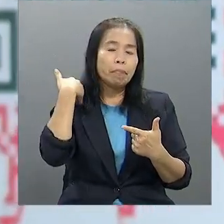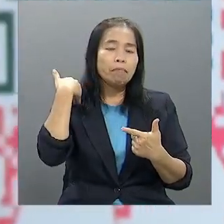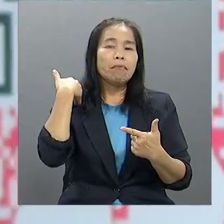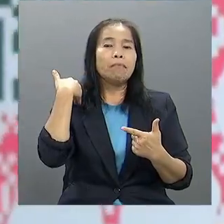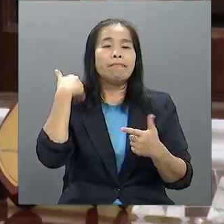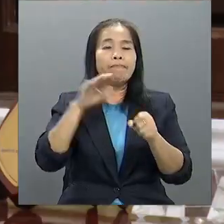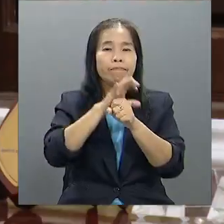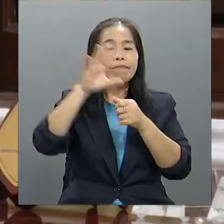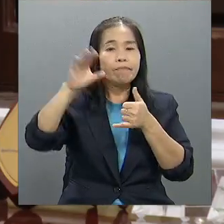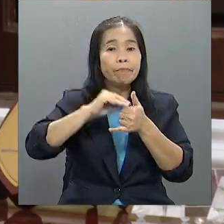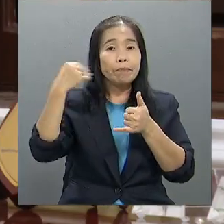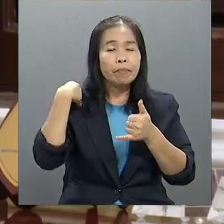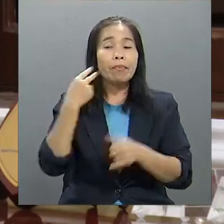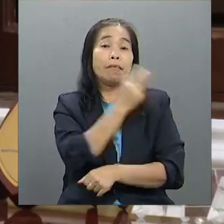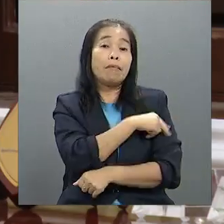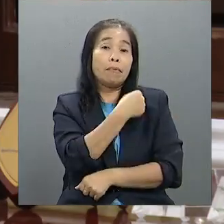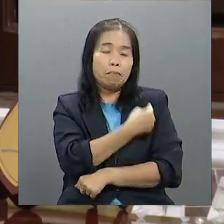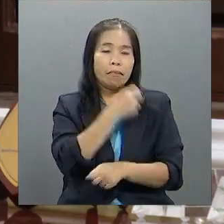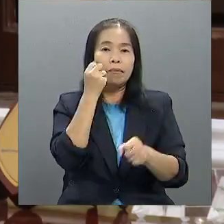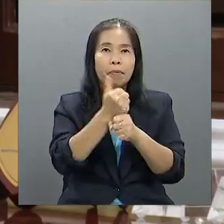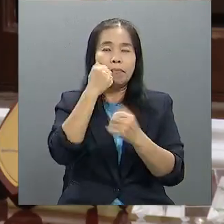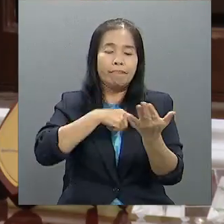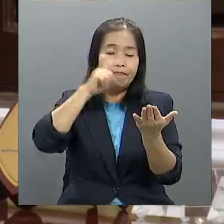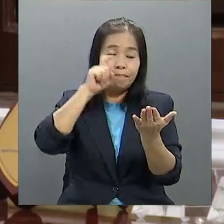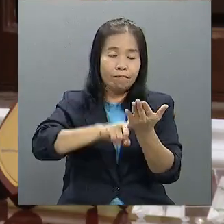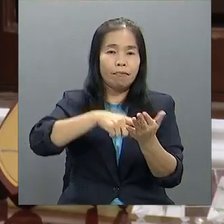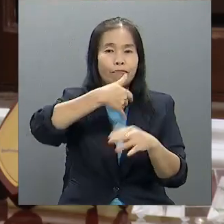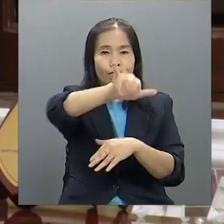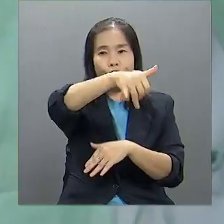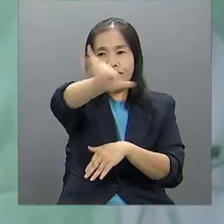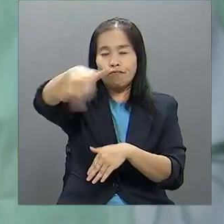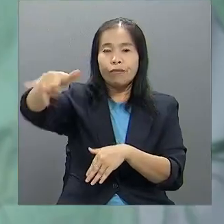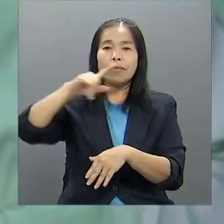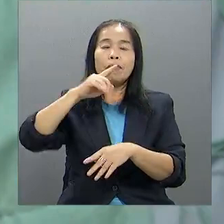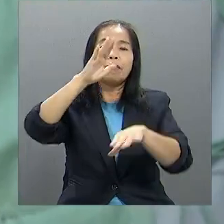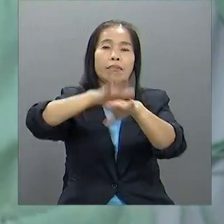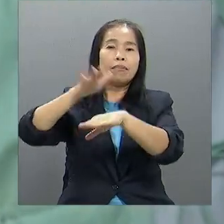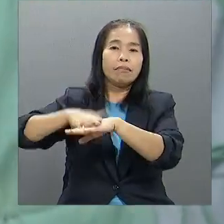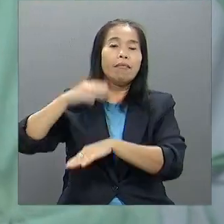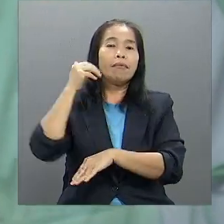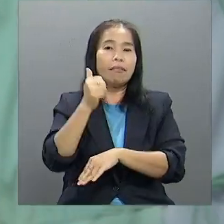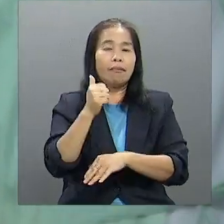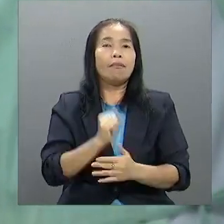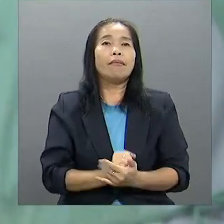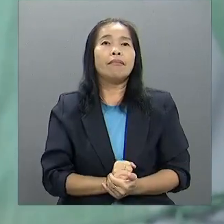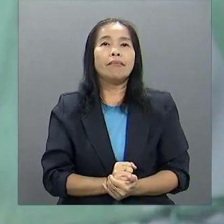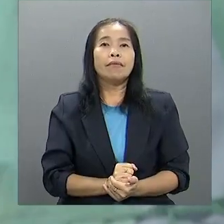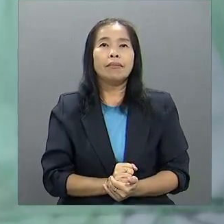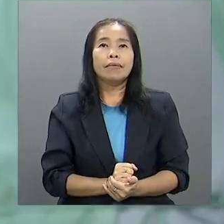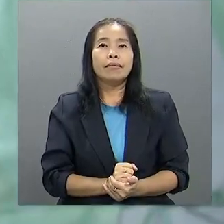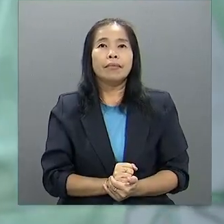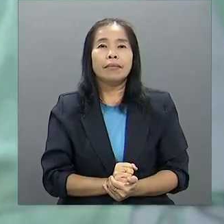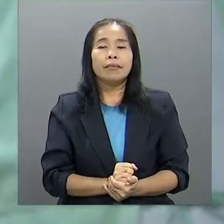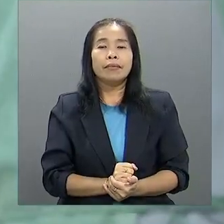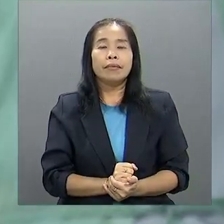ารถที่จะกดนะครับเตือนยังทุกๆคนที่ไปสแกนในเวลาเดียวกันได้นะครับในช่วงที่มี